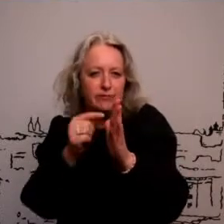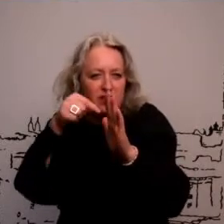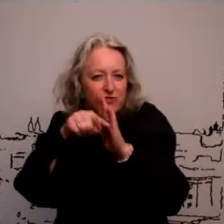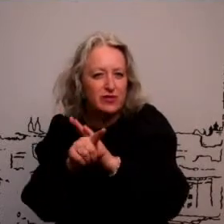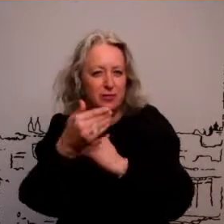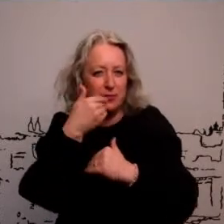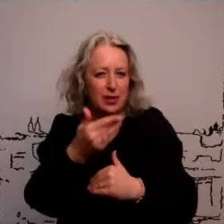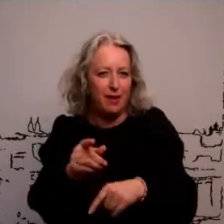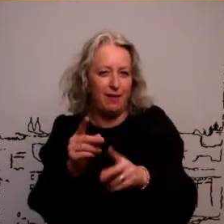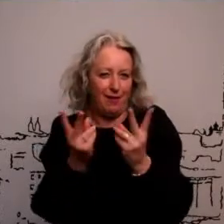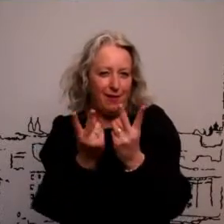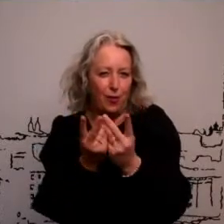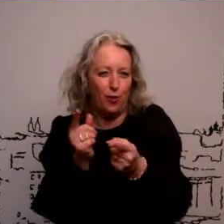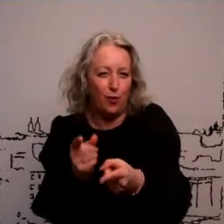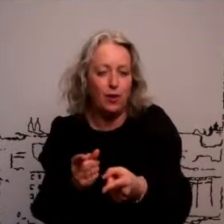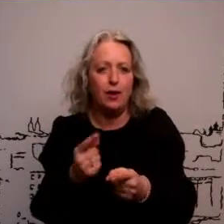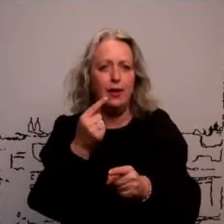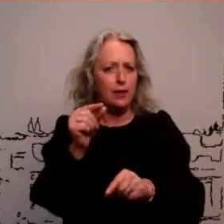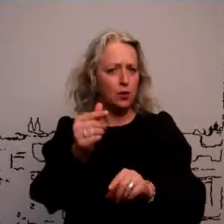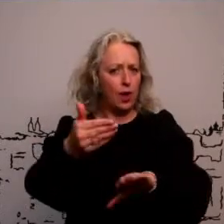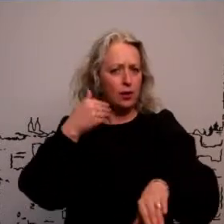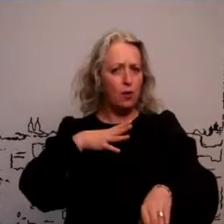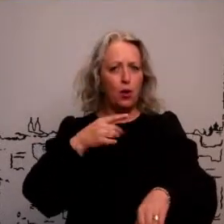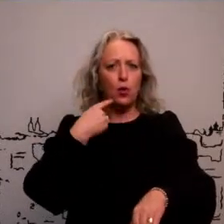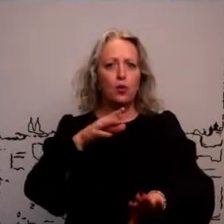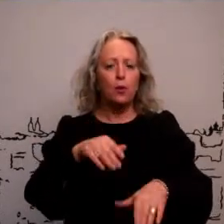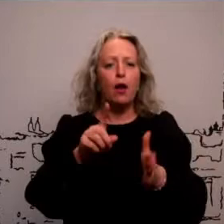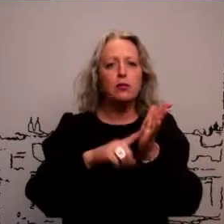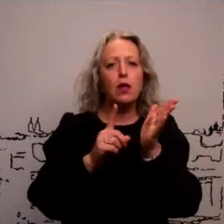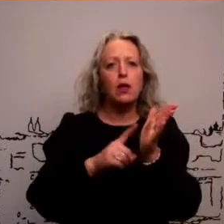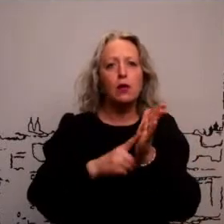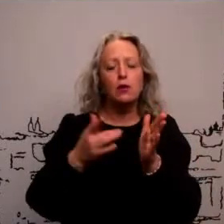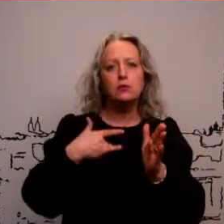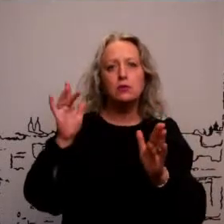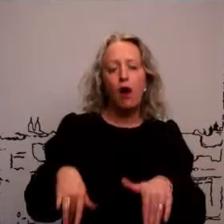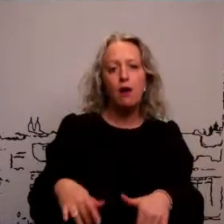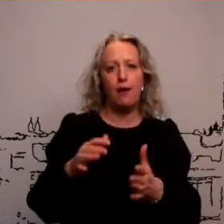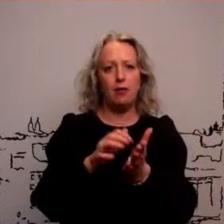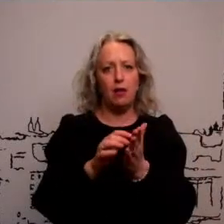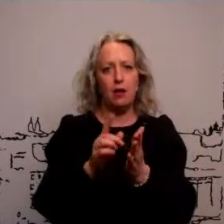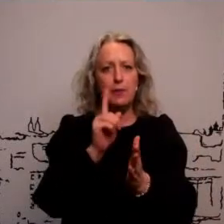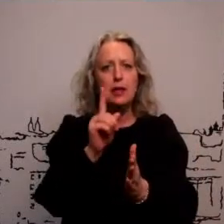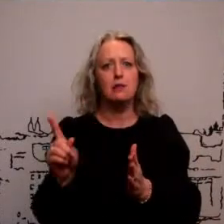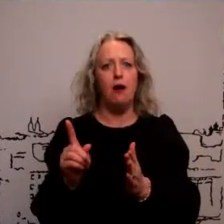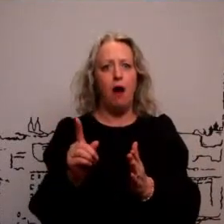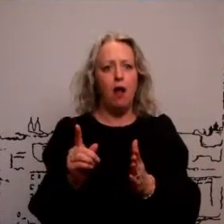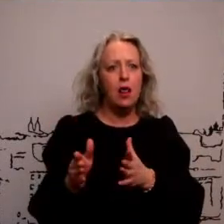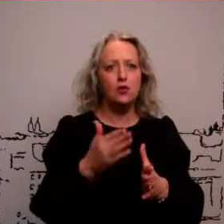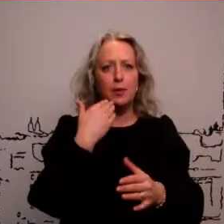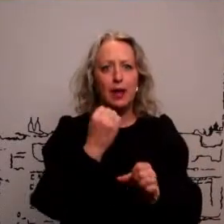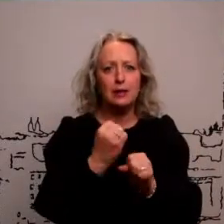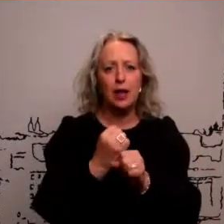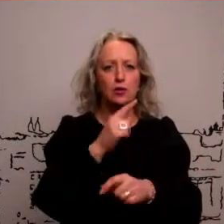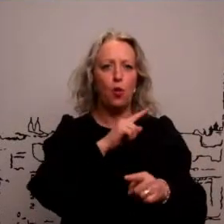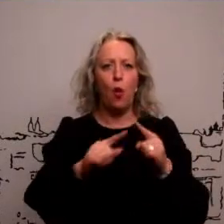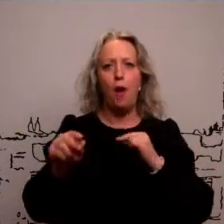et arvestatakse sellega, et need tingimused on nii ranged, et iga liigutus põhimõtteliselt võtab su palgast midagi maha. Kui